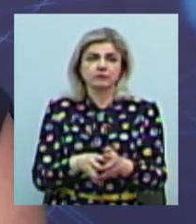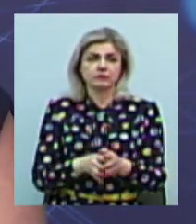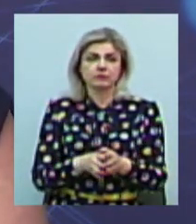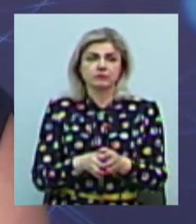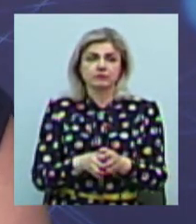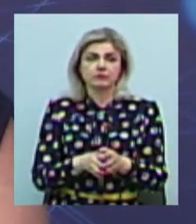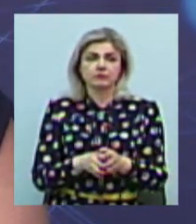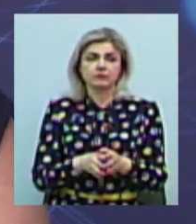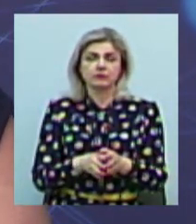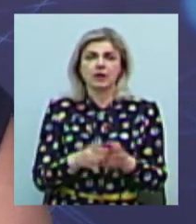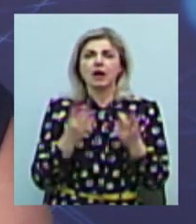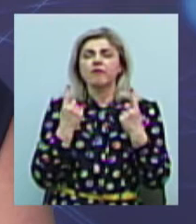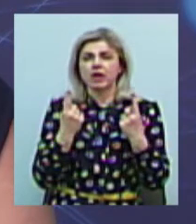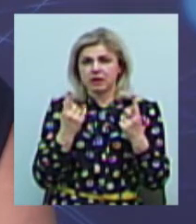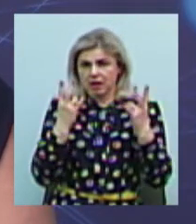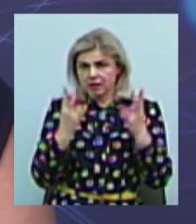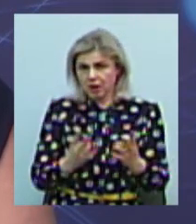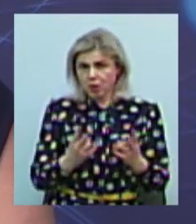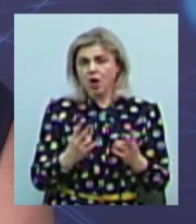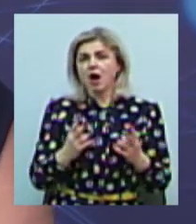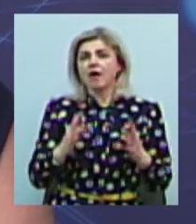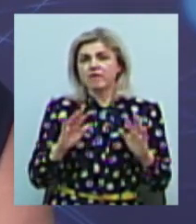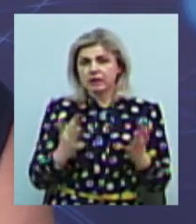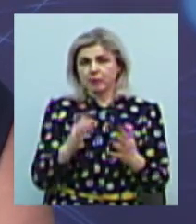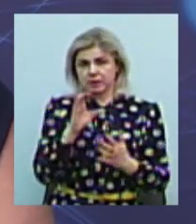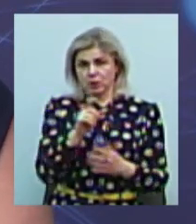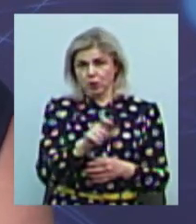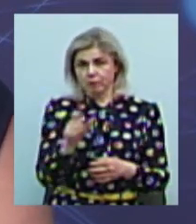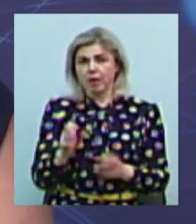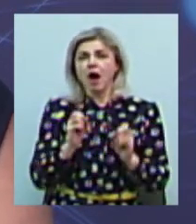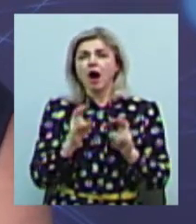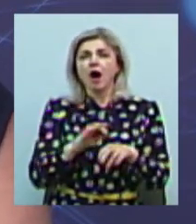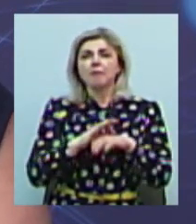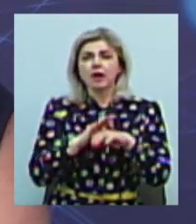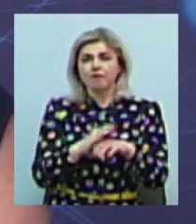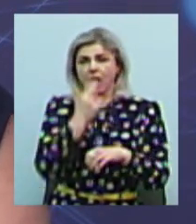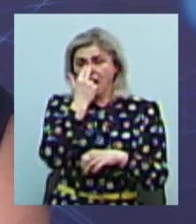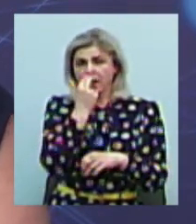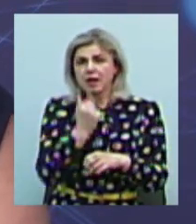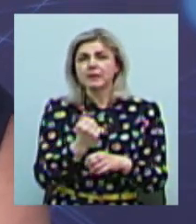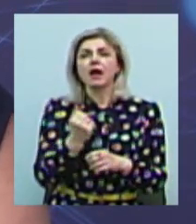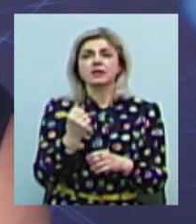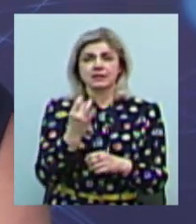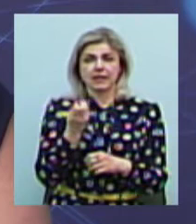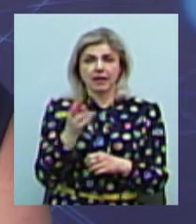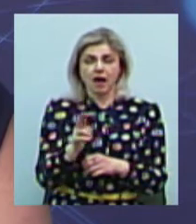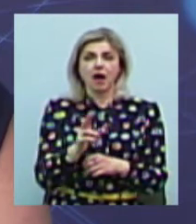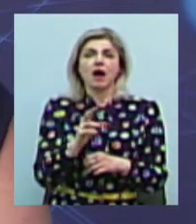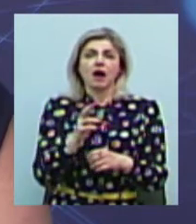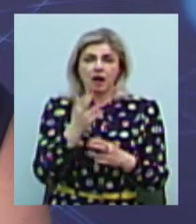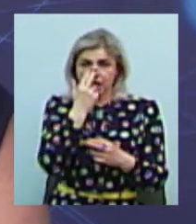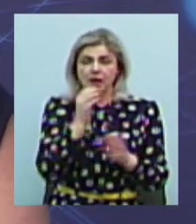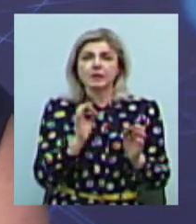Таке велике лихо відбулося з ними. А як проходить адаптація вимушених переселенців, наприклад, зокрема,